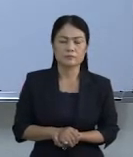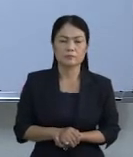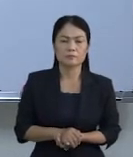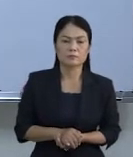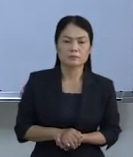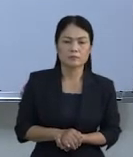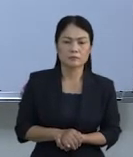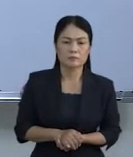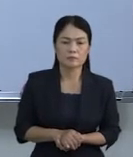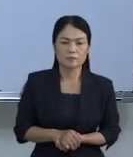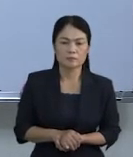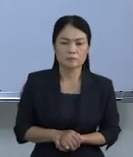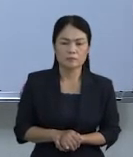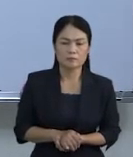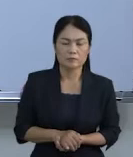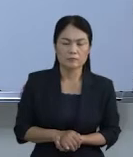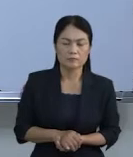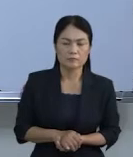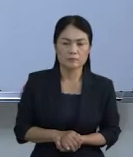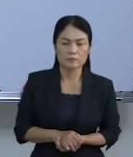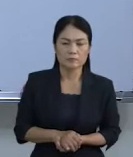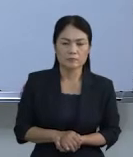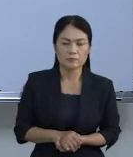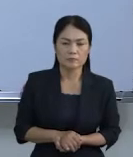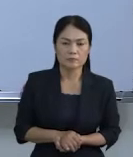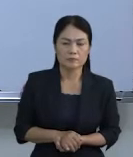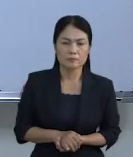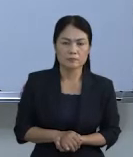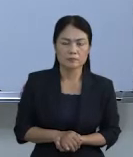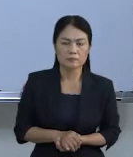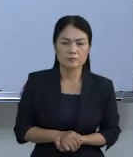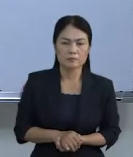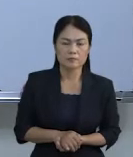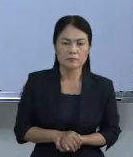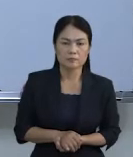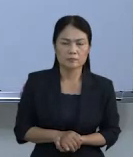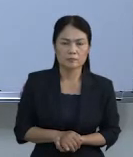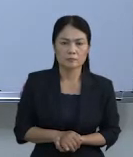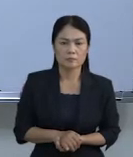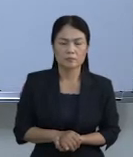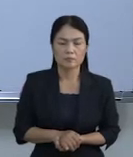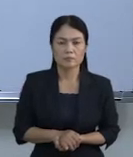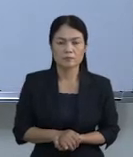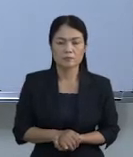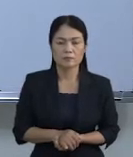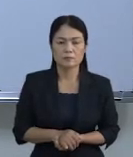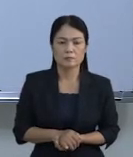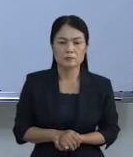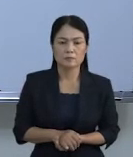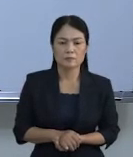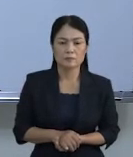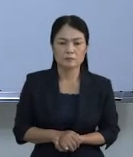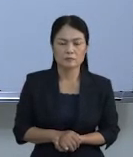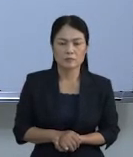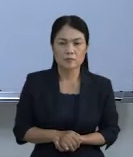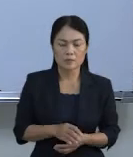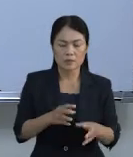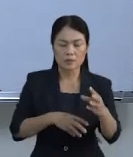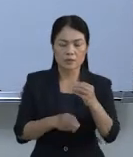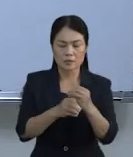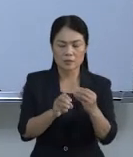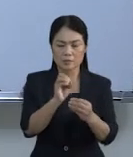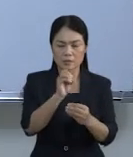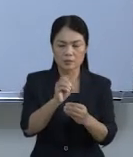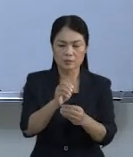và dừng đồ ấp muối phí bầy dẫn vịt là cái con bà về nữ dương thở thèm thèm sâu nơi